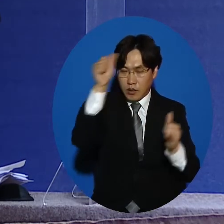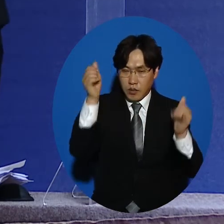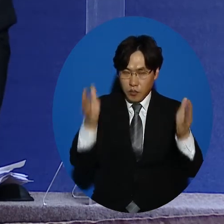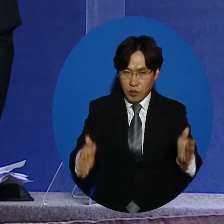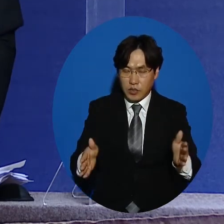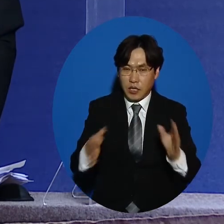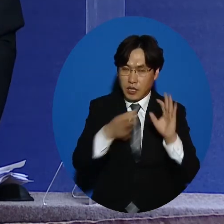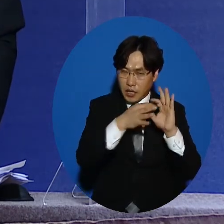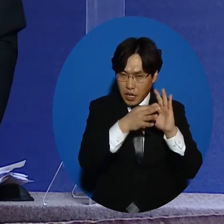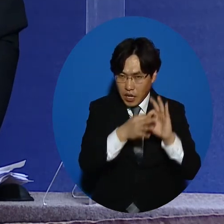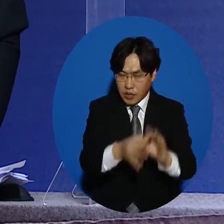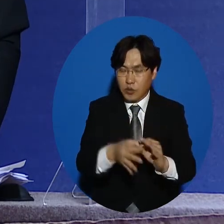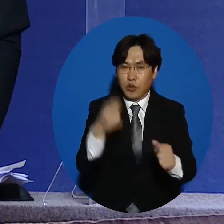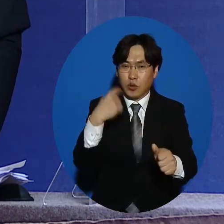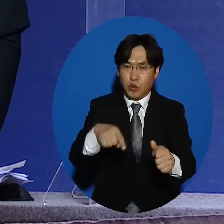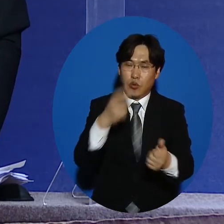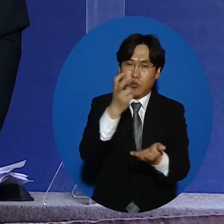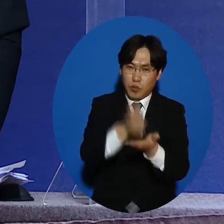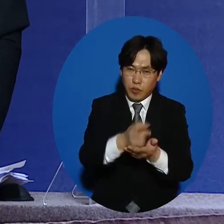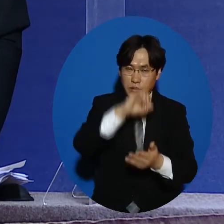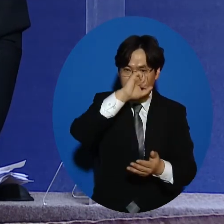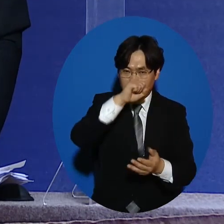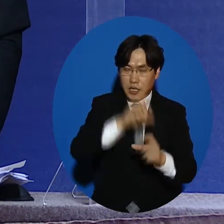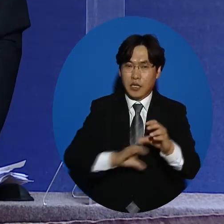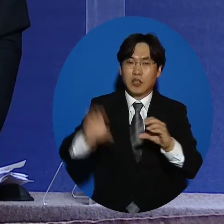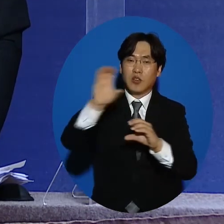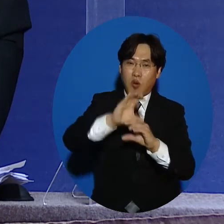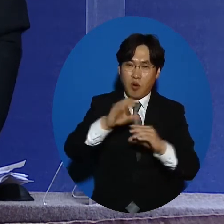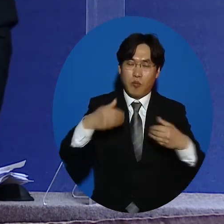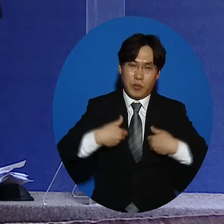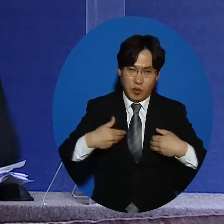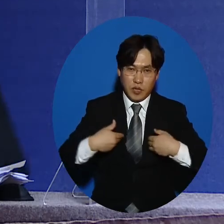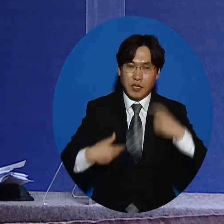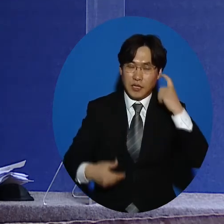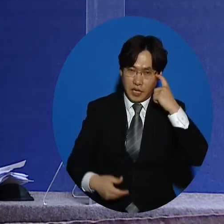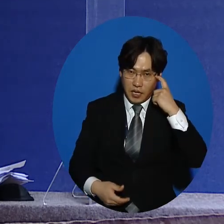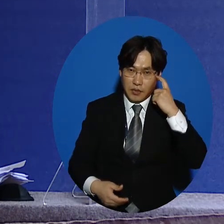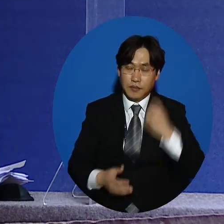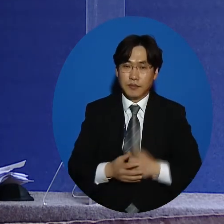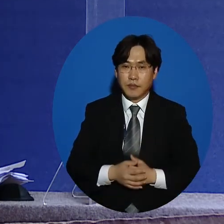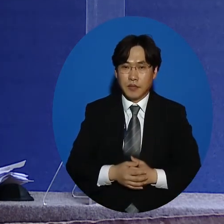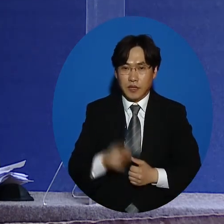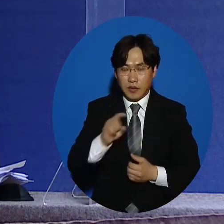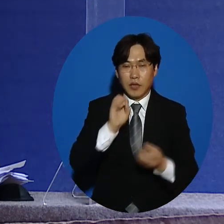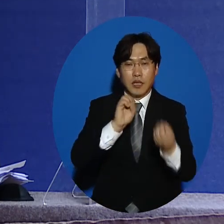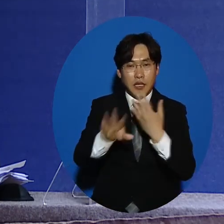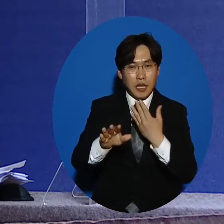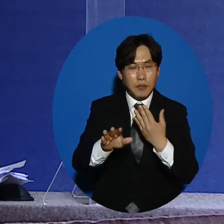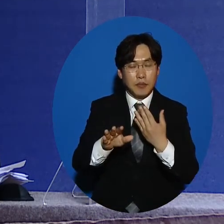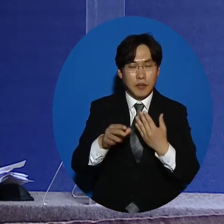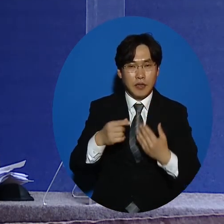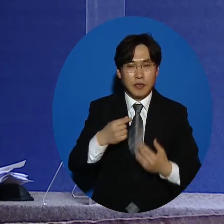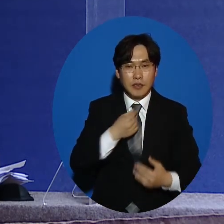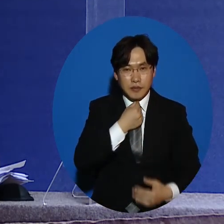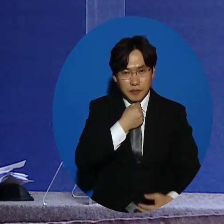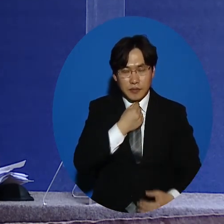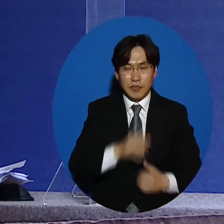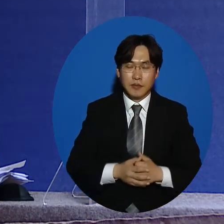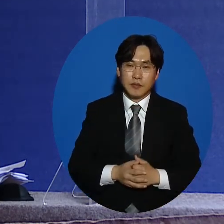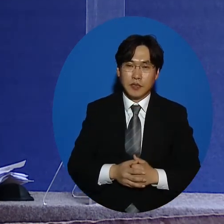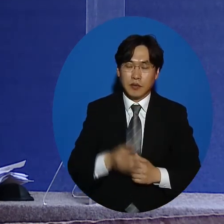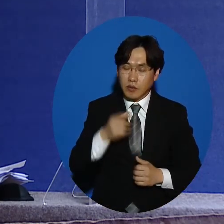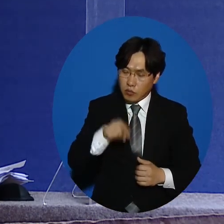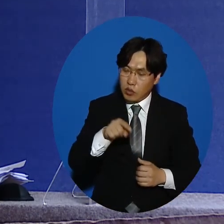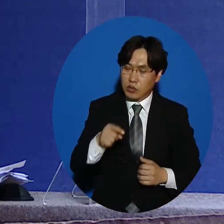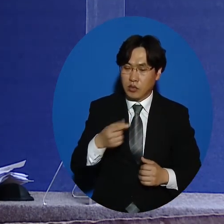그런 교육 제도적인 예산이 필요하다. 저는 제 나름대로 그렇게, 그러면 저절로